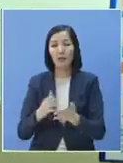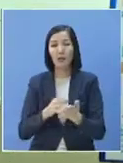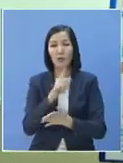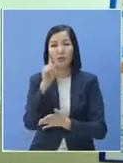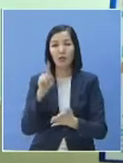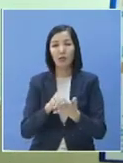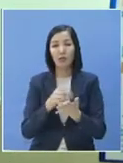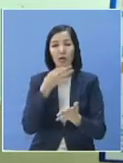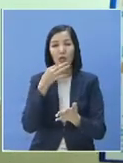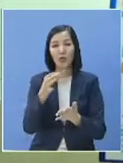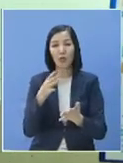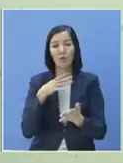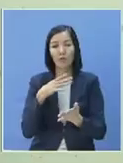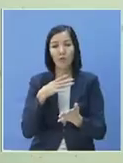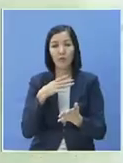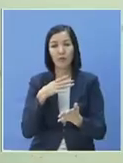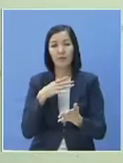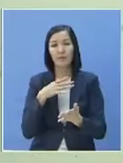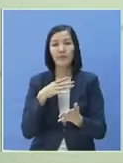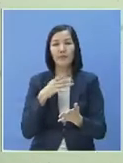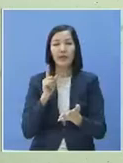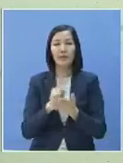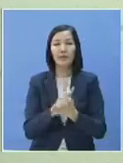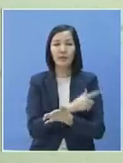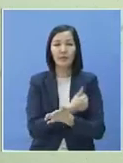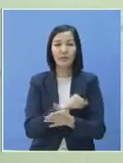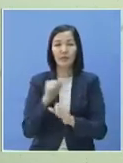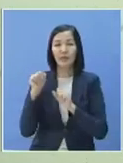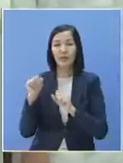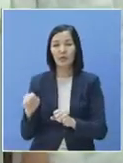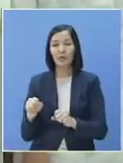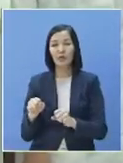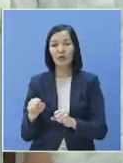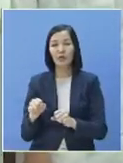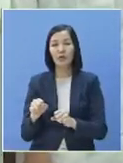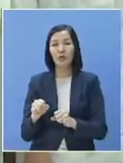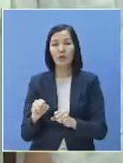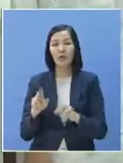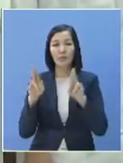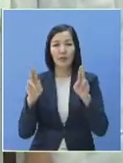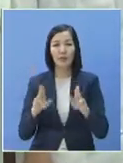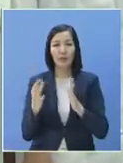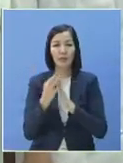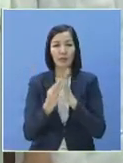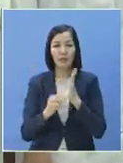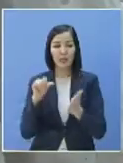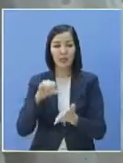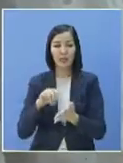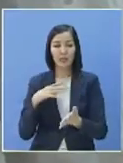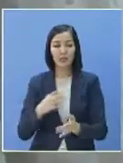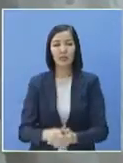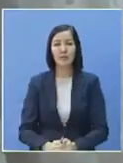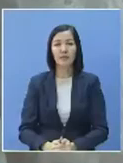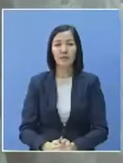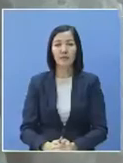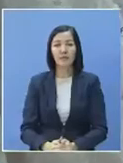жауап беріп, білім деңгейлерін көрсетті. Сондай-ақ міндетті әлеуметтік медициналық сақтандыру негіздері бойынша тестілеуден өтті. Медет Жұмабаев,